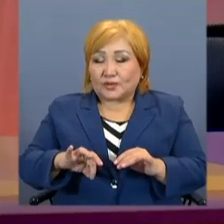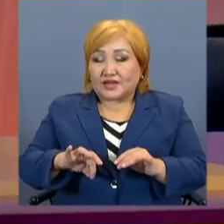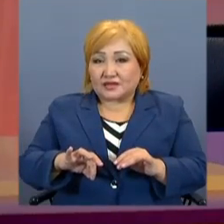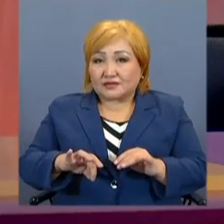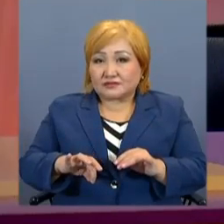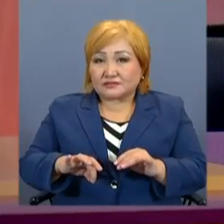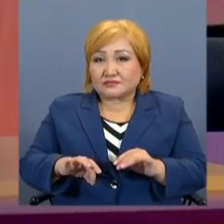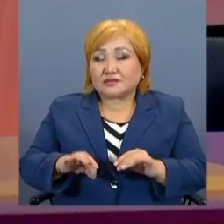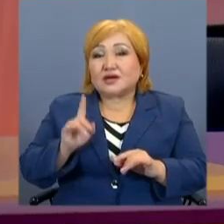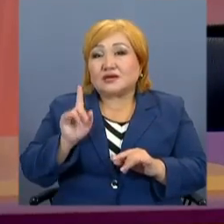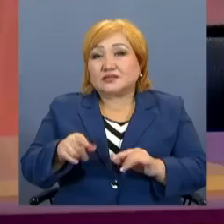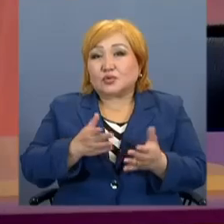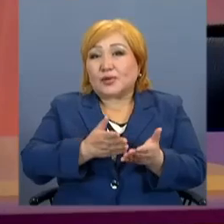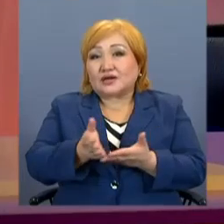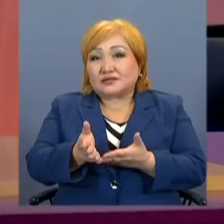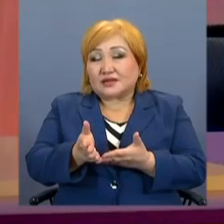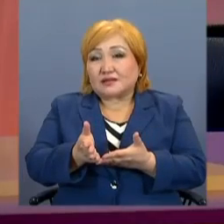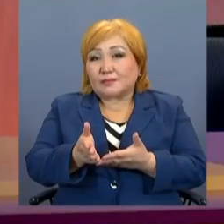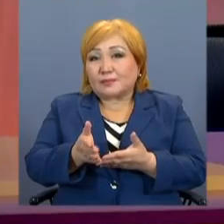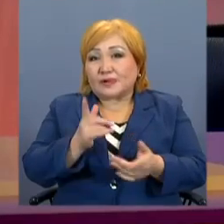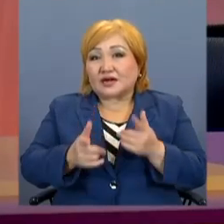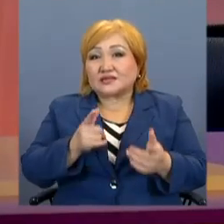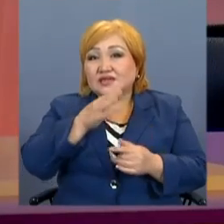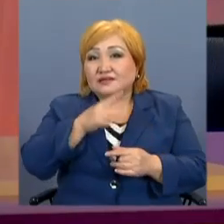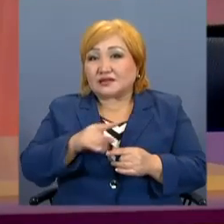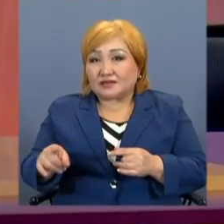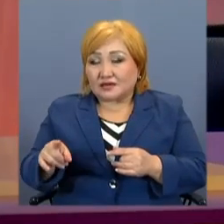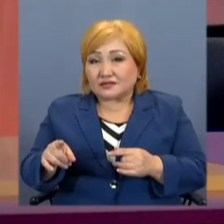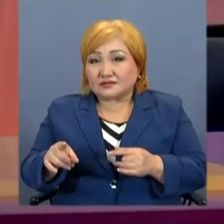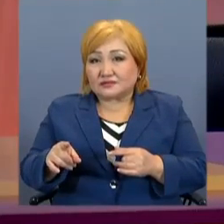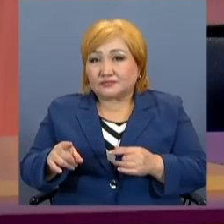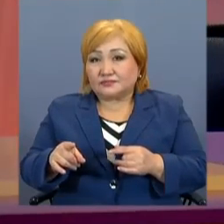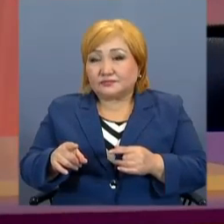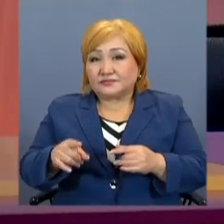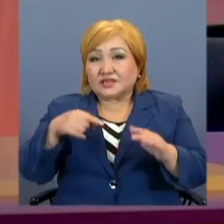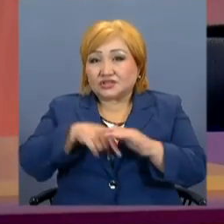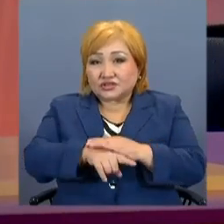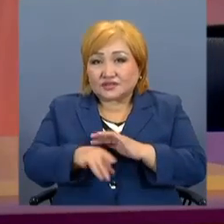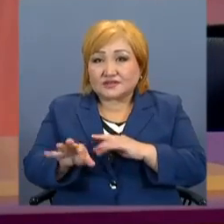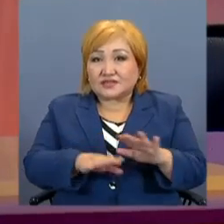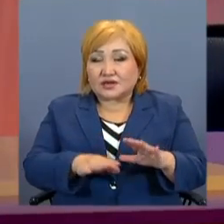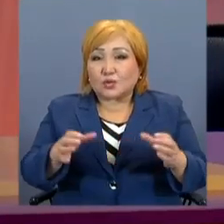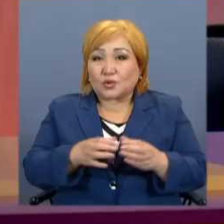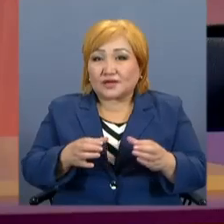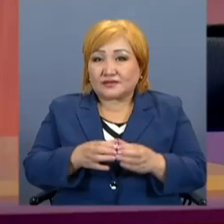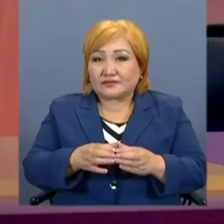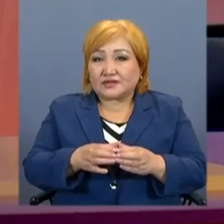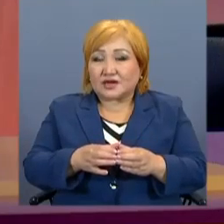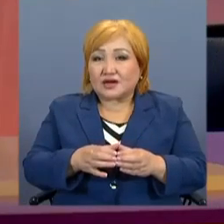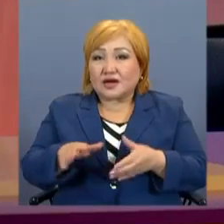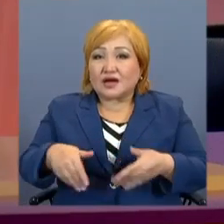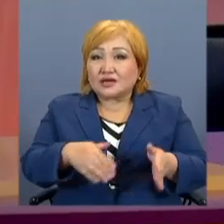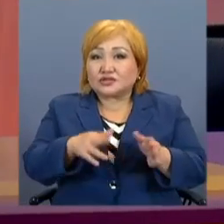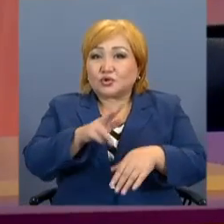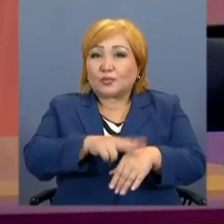Сол бағытта осы қазіргі таңда ішкі істер жаңа органдарындағы жол патрульмен